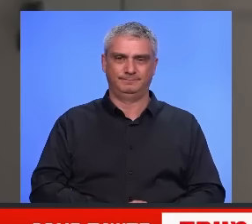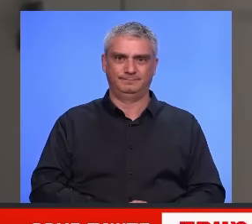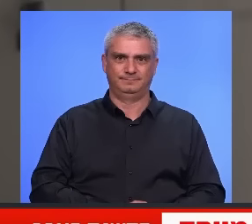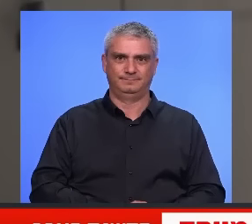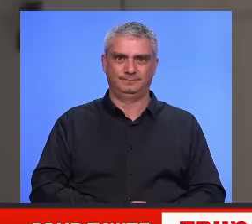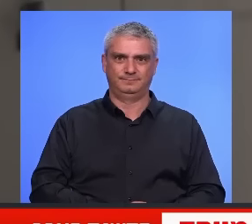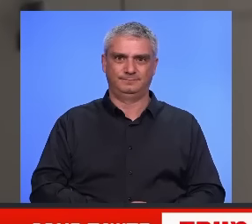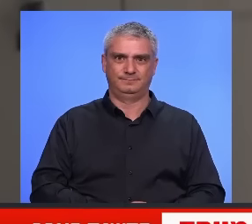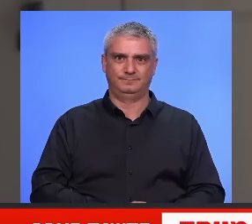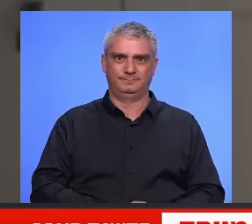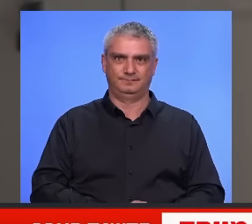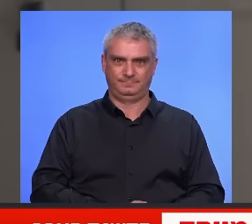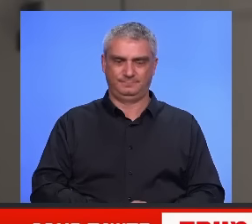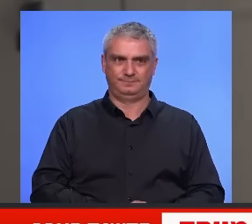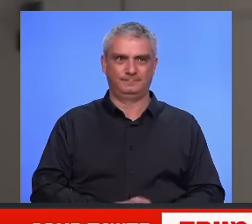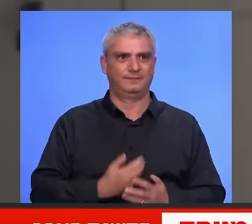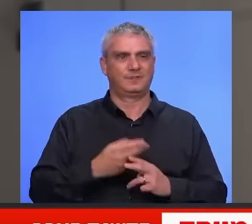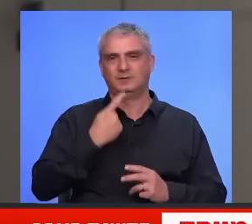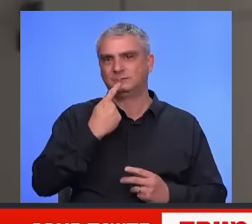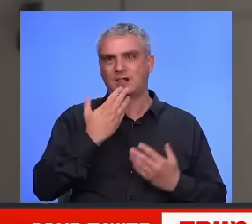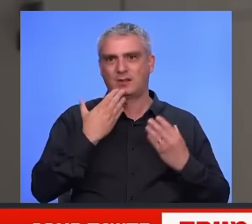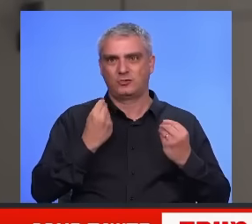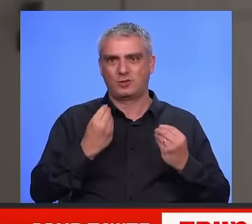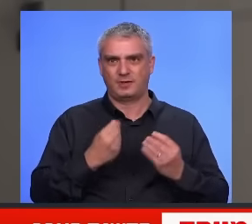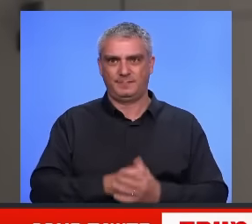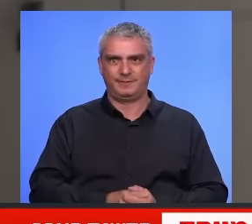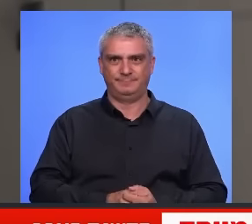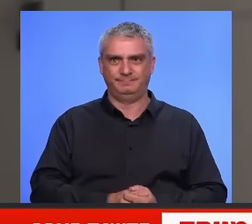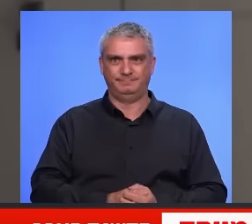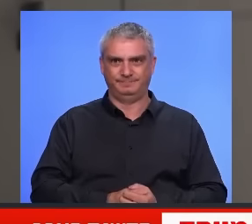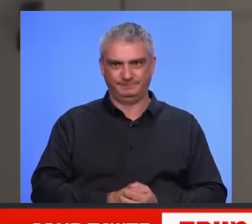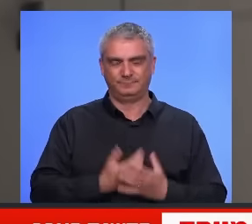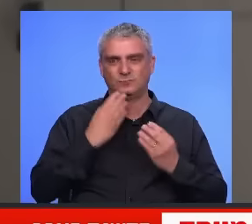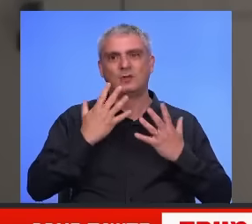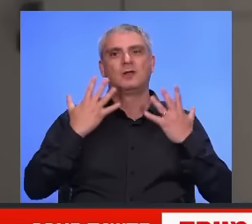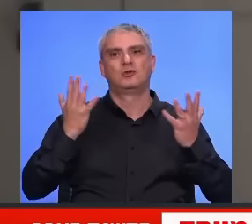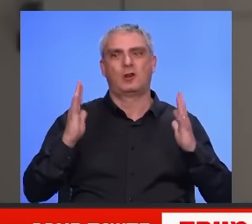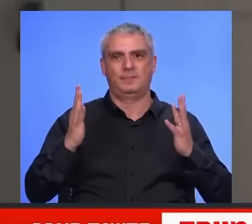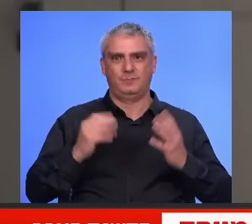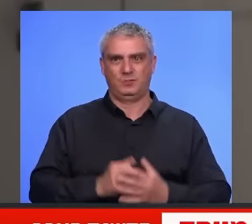בא לי רק להגיד לך תודה. תודה גדולה מאוד.